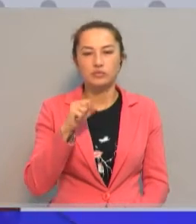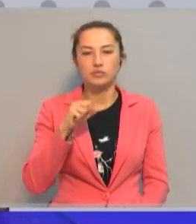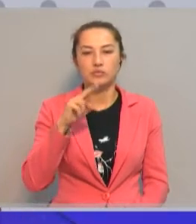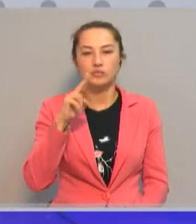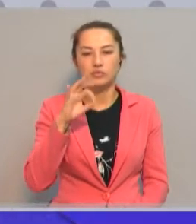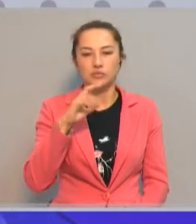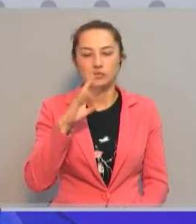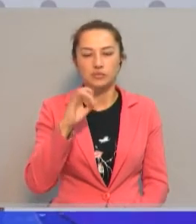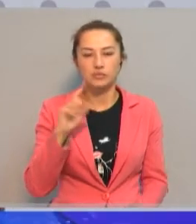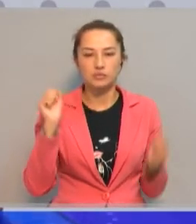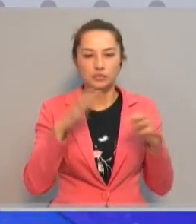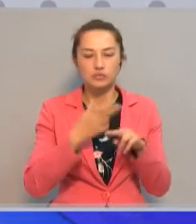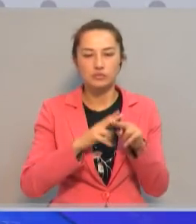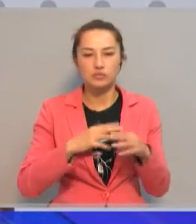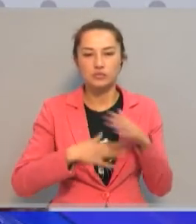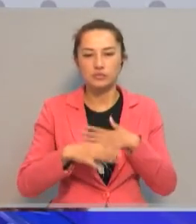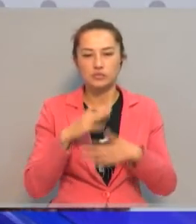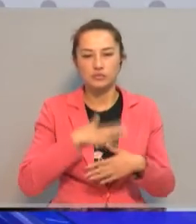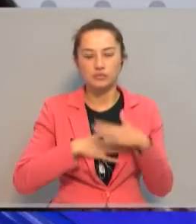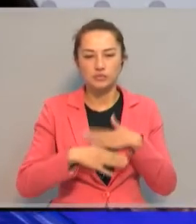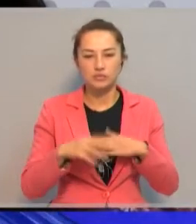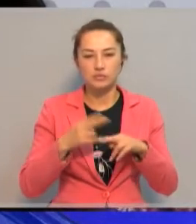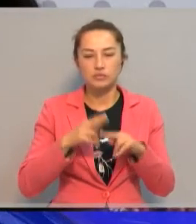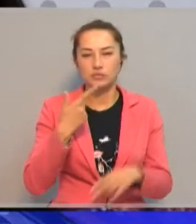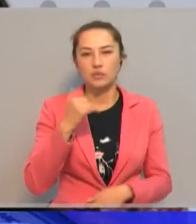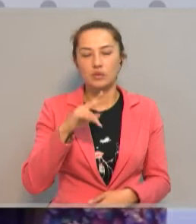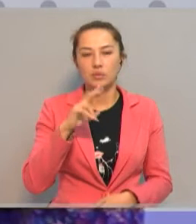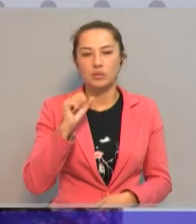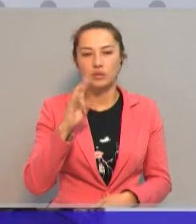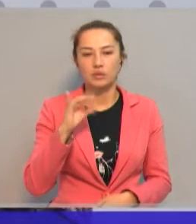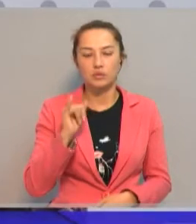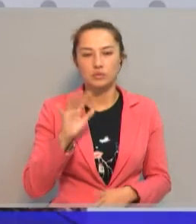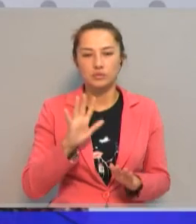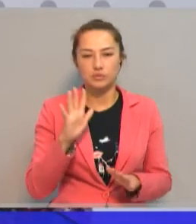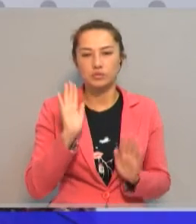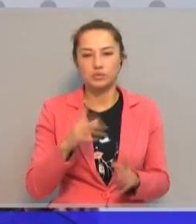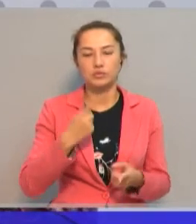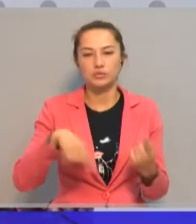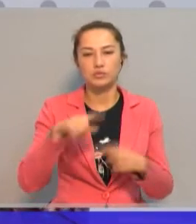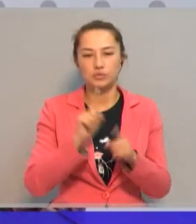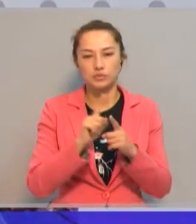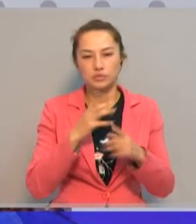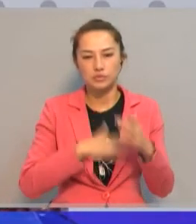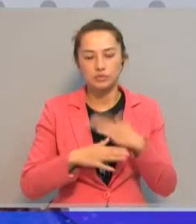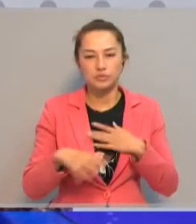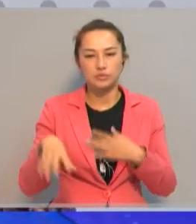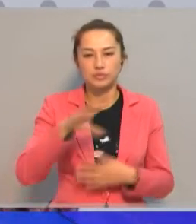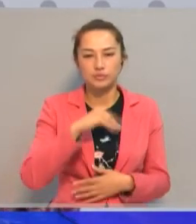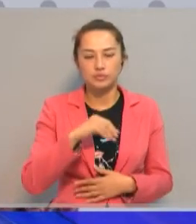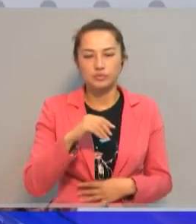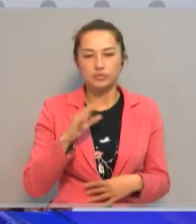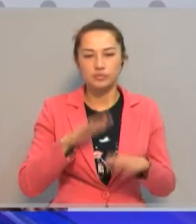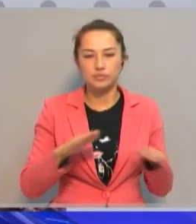дүкенінде. Үлкен қуаныш деп айтсам болады. Бұл жалғыз Гүлбану ханымның емес, осы біздің жас аналардың,